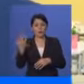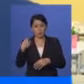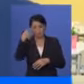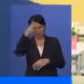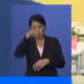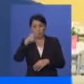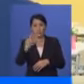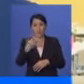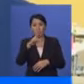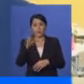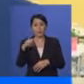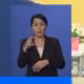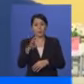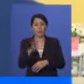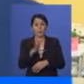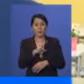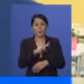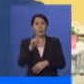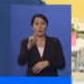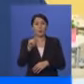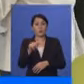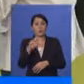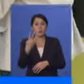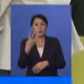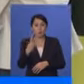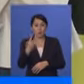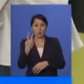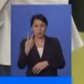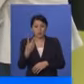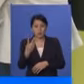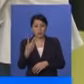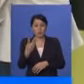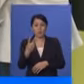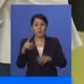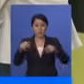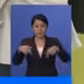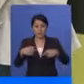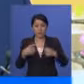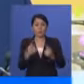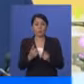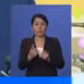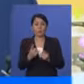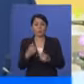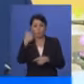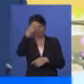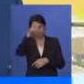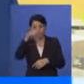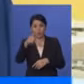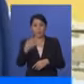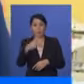теңге бөлініп, 142 оқу орындары қалпына келтірілді. Биыл да 5 миллиард